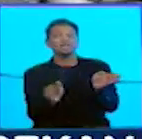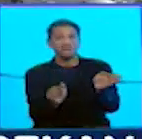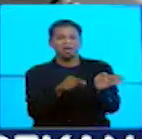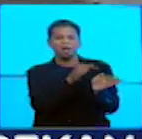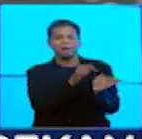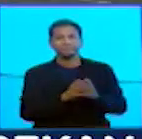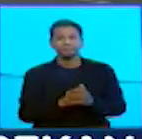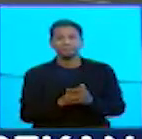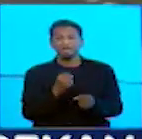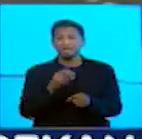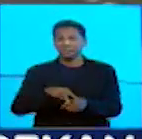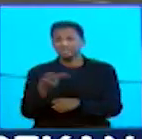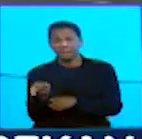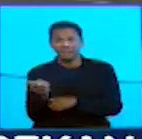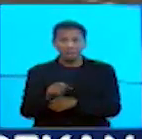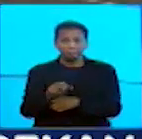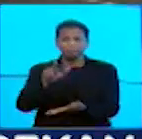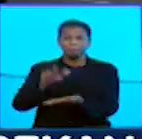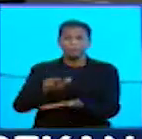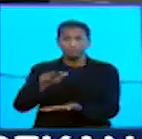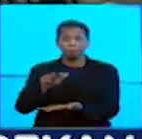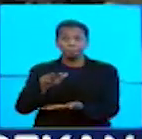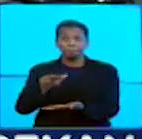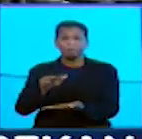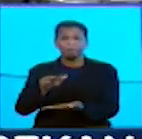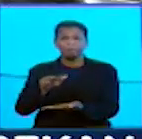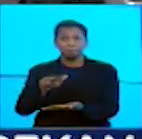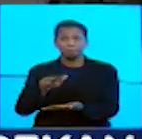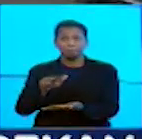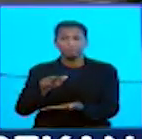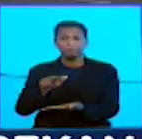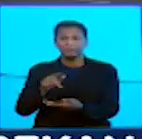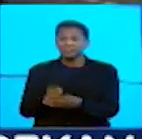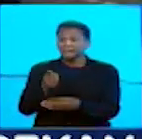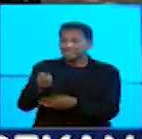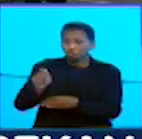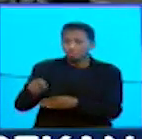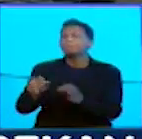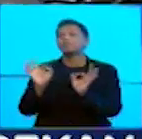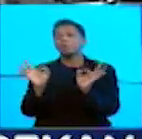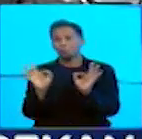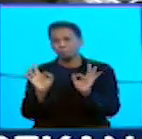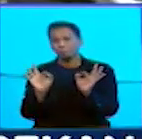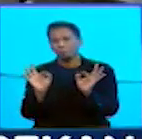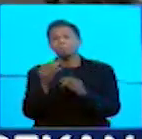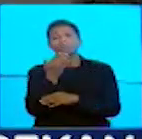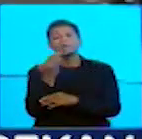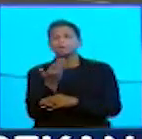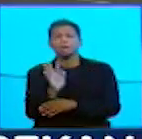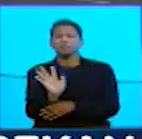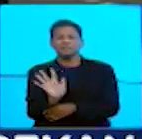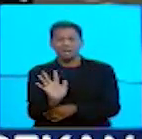genap mobilitas kendaraan ini masih belum dikenakan sanksi tilang yang biasanya dilakukan oleh petugas, namun hanya